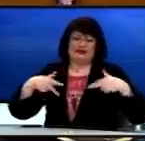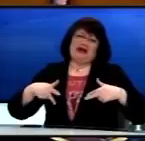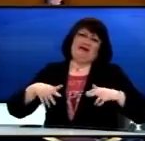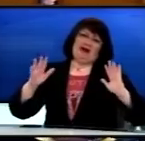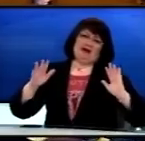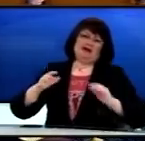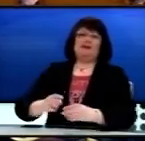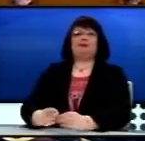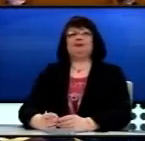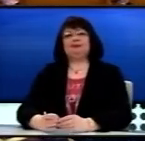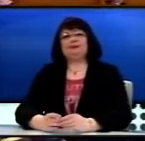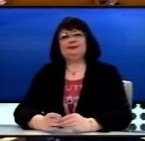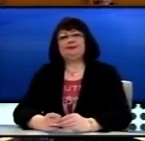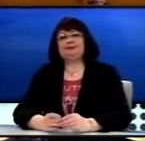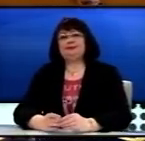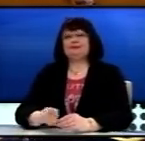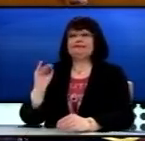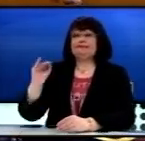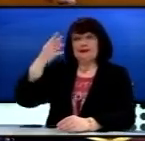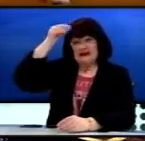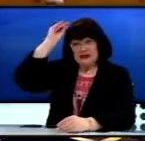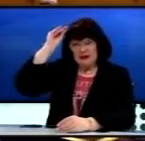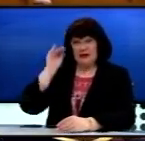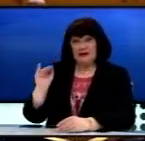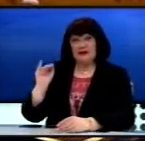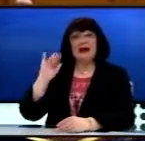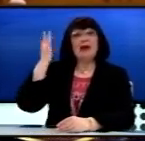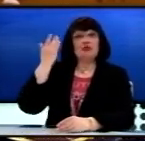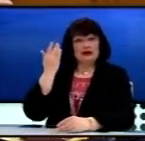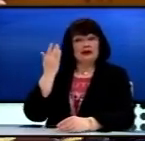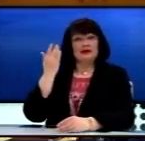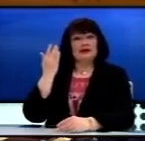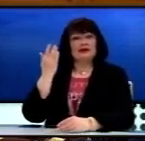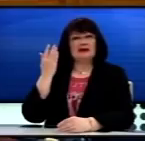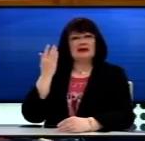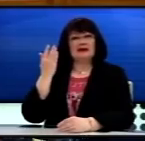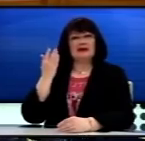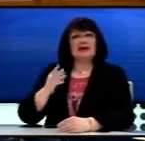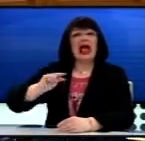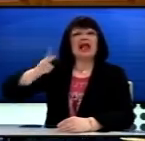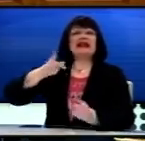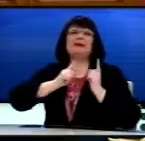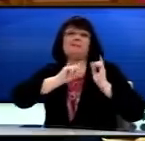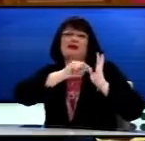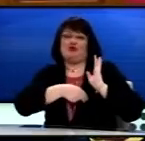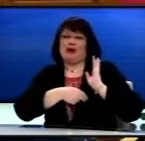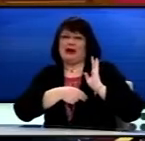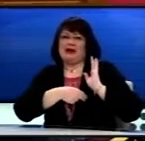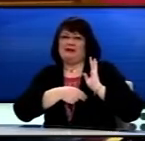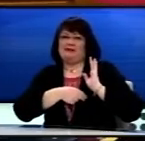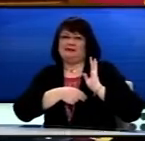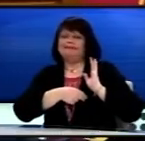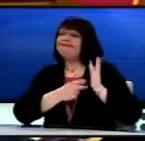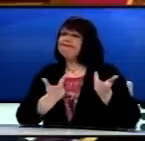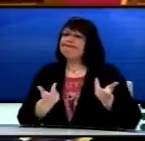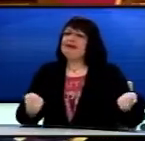κυβέρνηση. Ξέρετε, κύριε Τσίπρα, κάποτε οι αντιμνημονιακοί